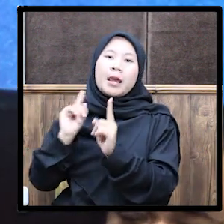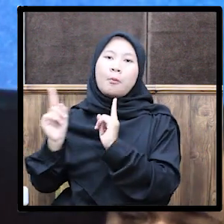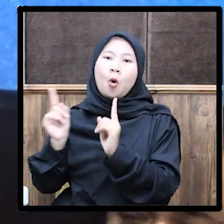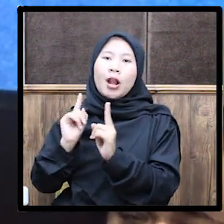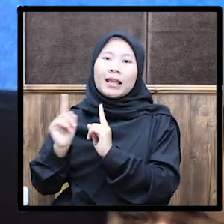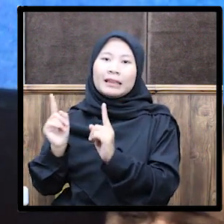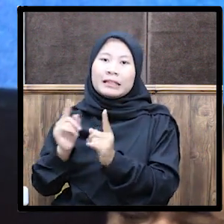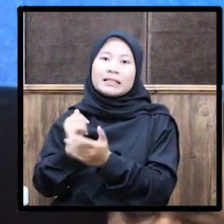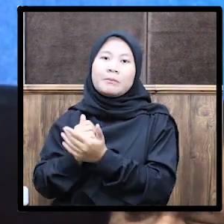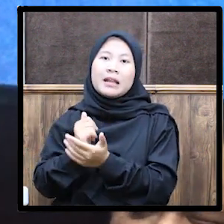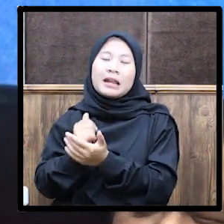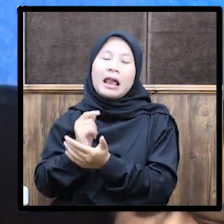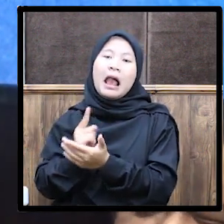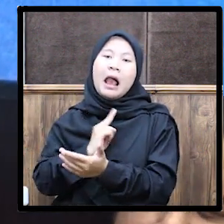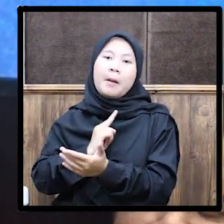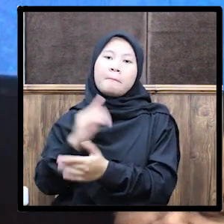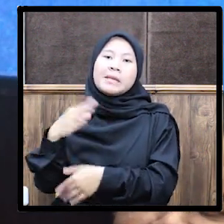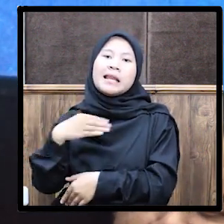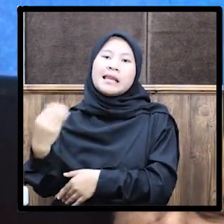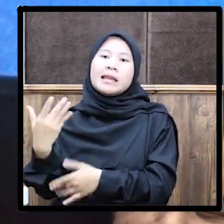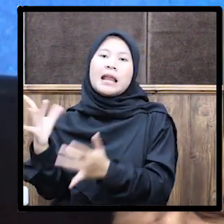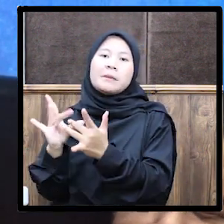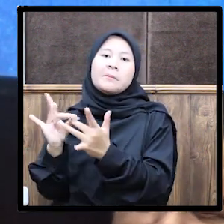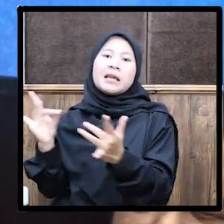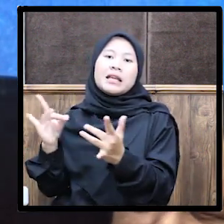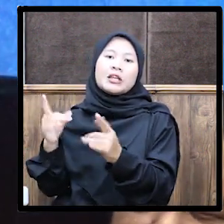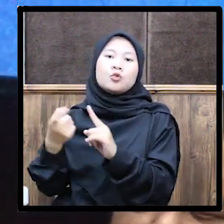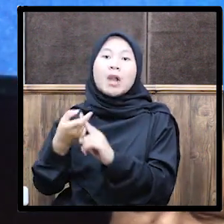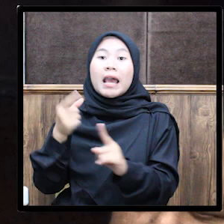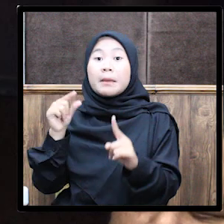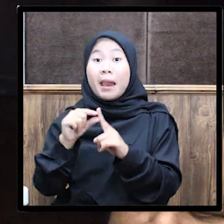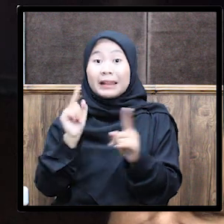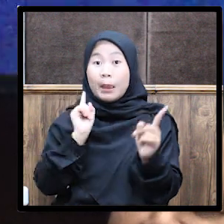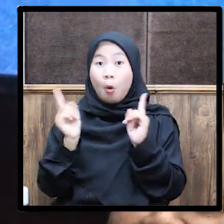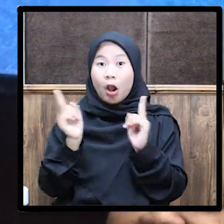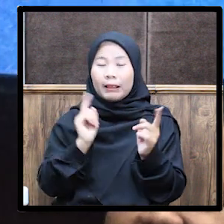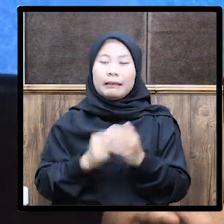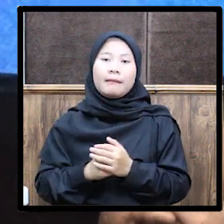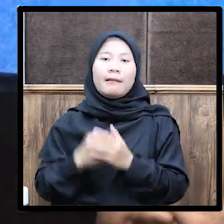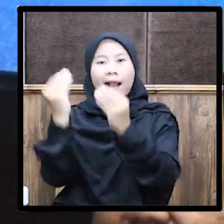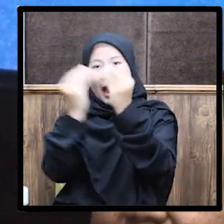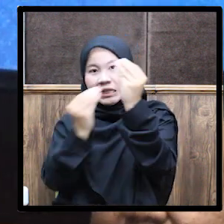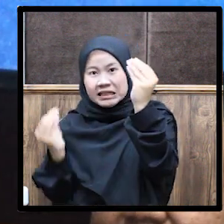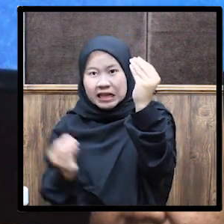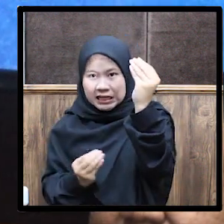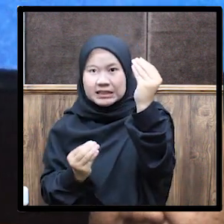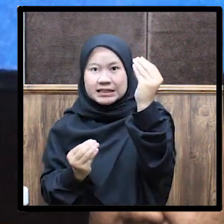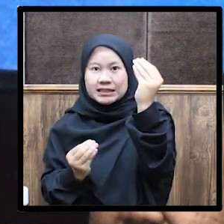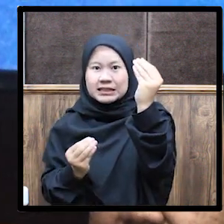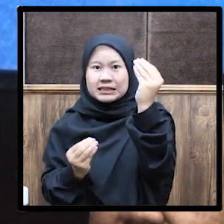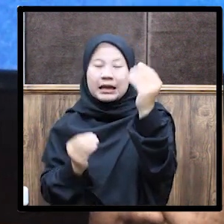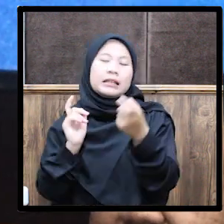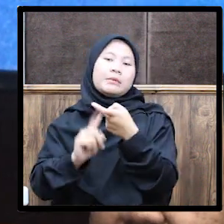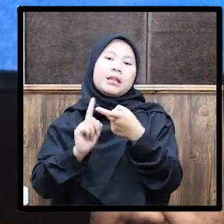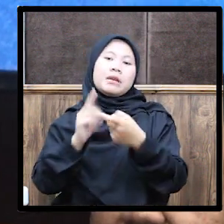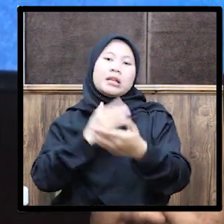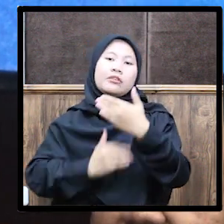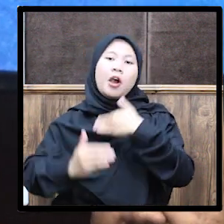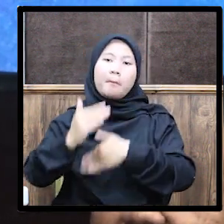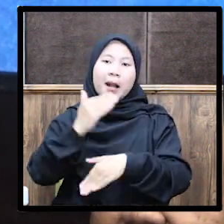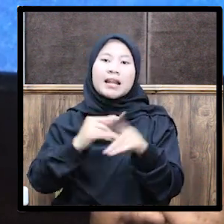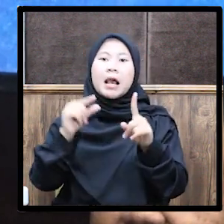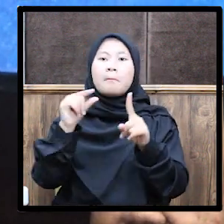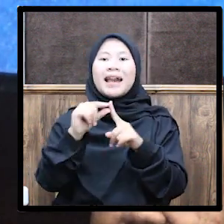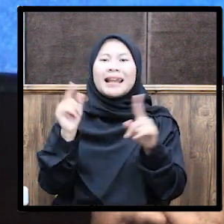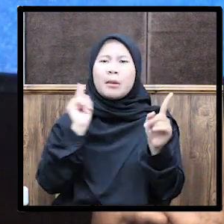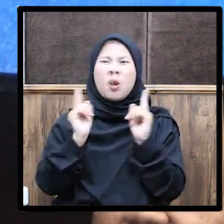dipilih sebenarnya juga ada di teman-teman partai politik. Kaderisasi tentang di teman-teman difabel di dengan partai